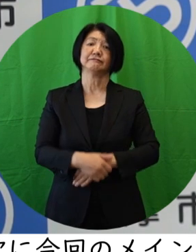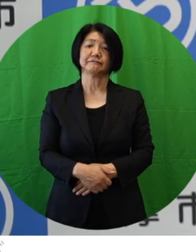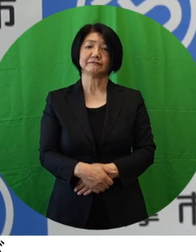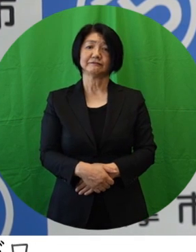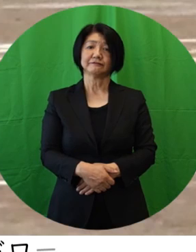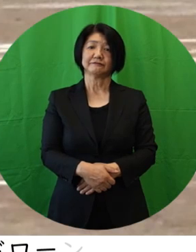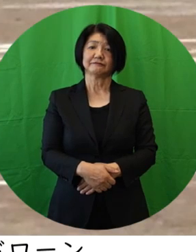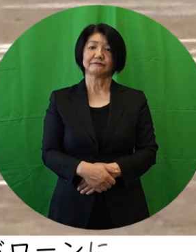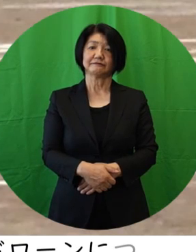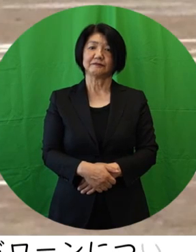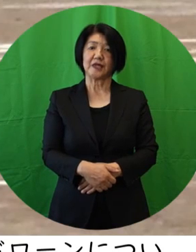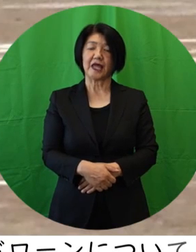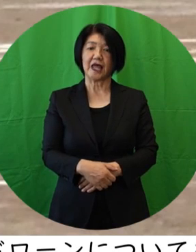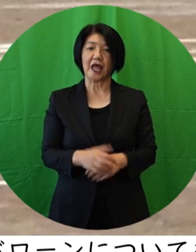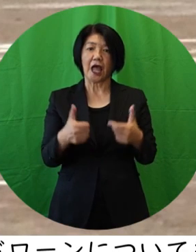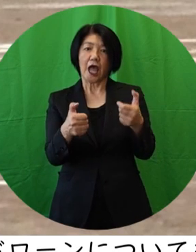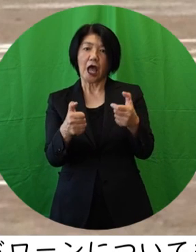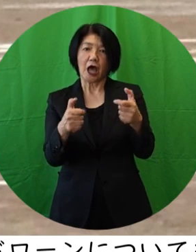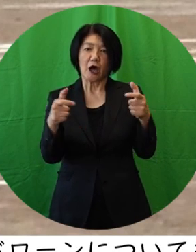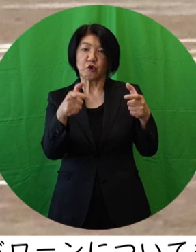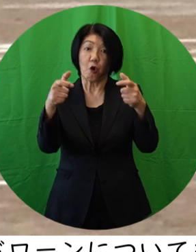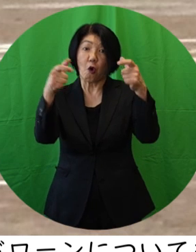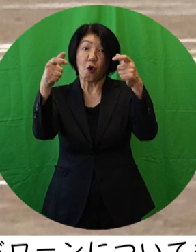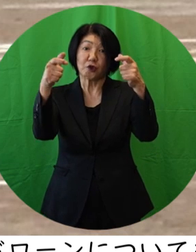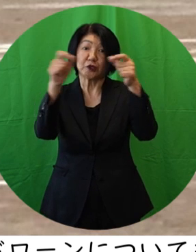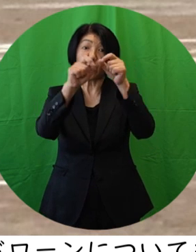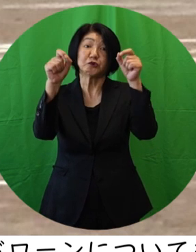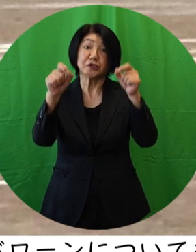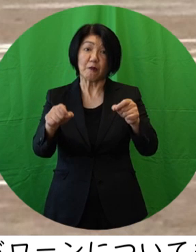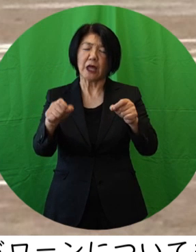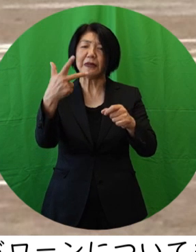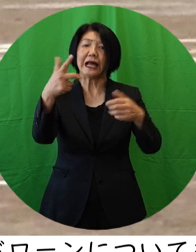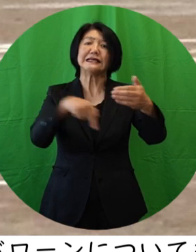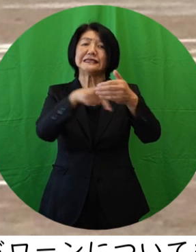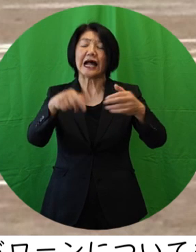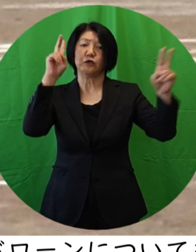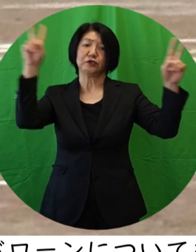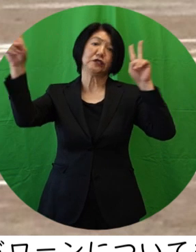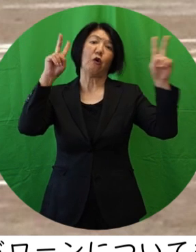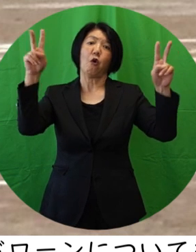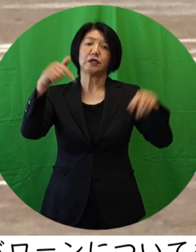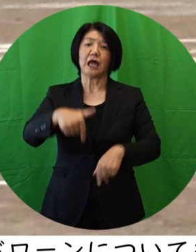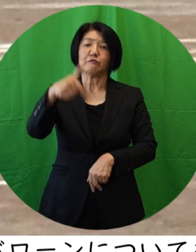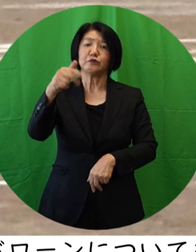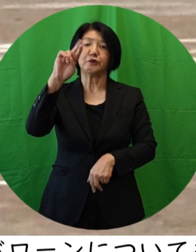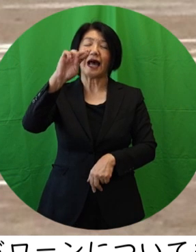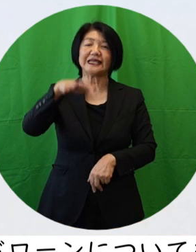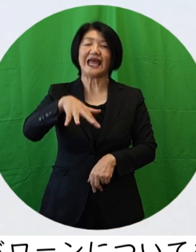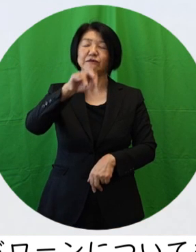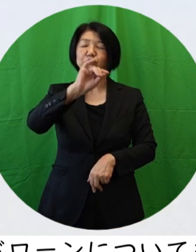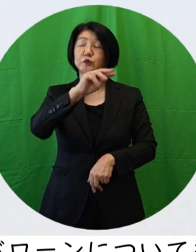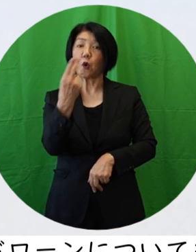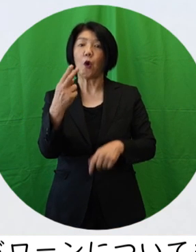たドローンについても市内の協定締結企業であるプラネットワークによる